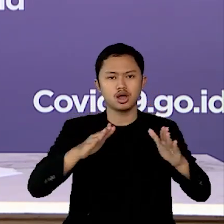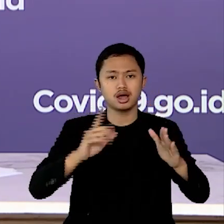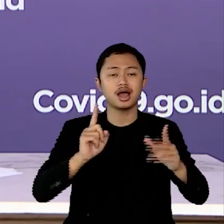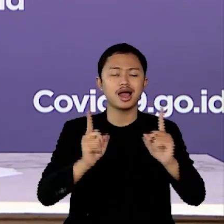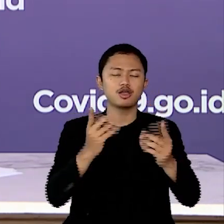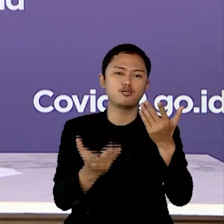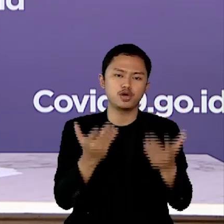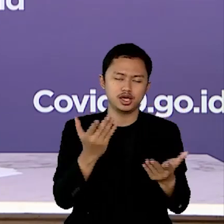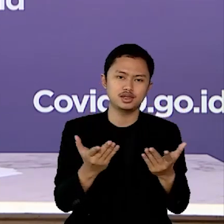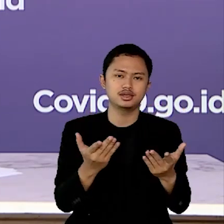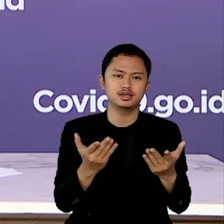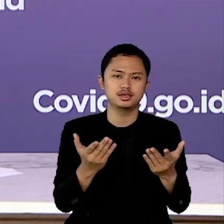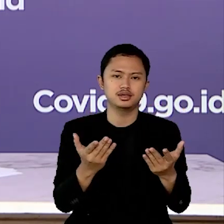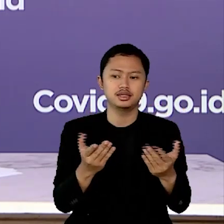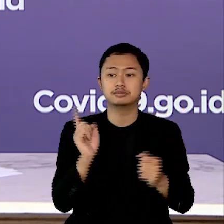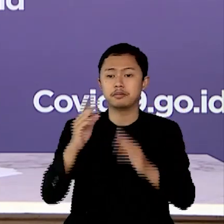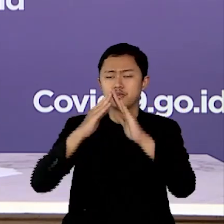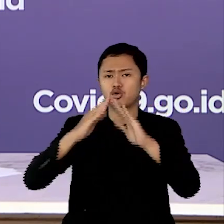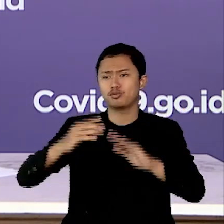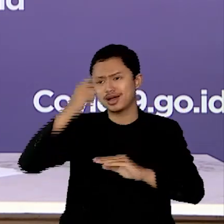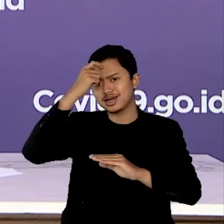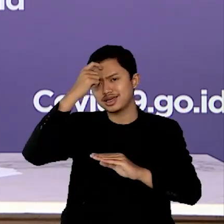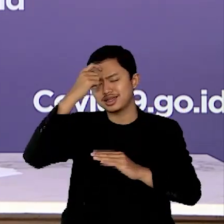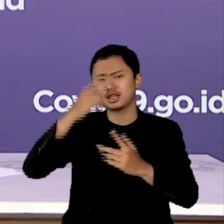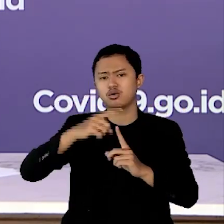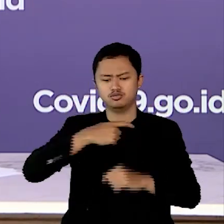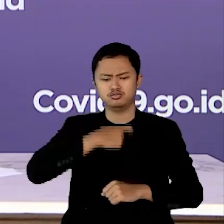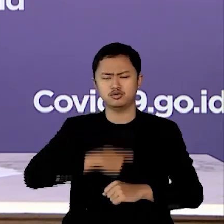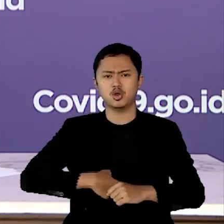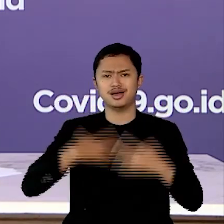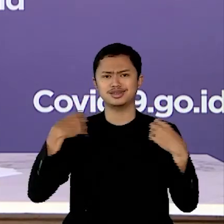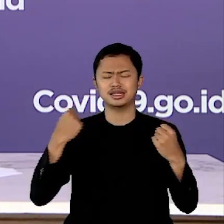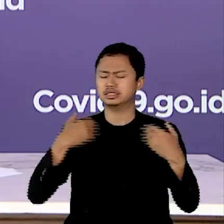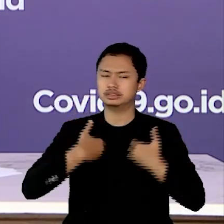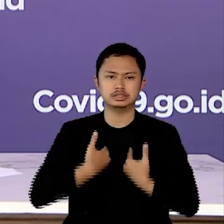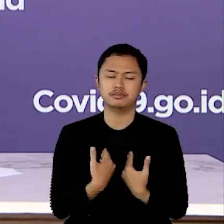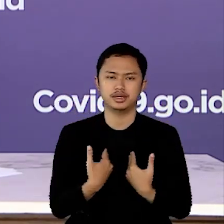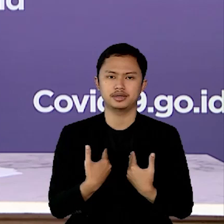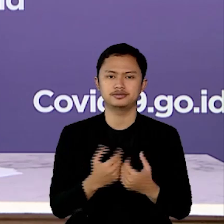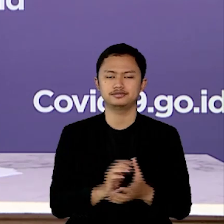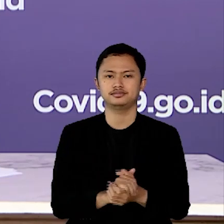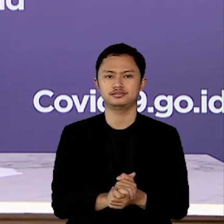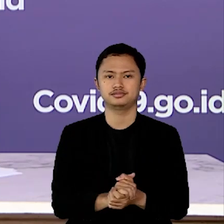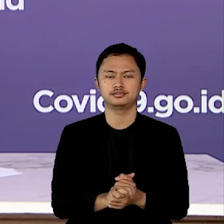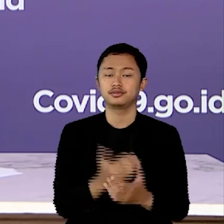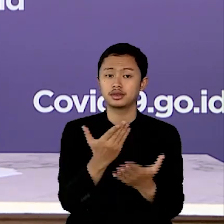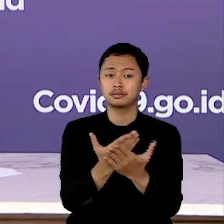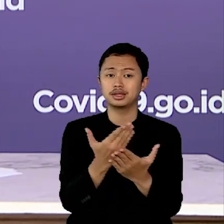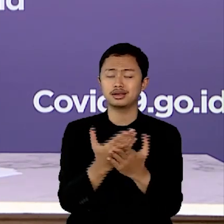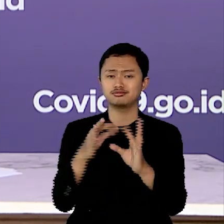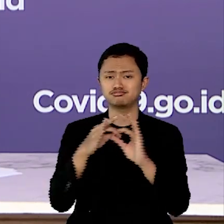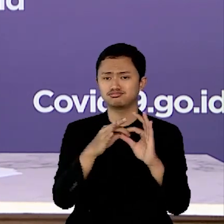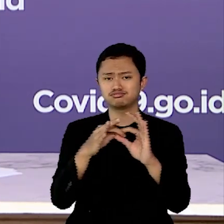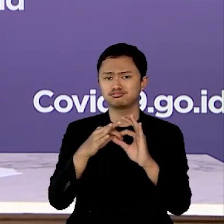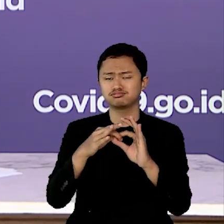memungkinkan untuk menjaga beban rumah sakit dan tenaga kesehatan agar tidak kualahan mohon kerjasama